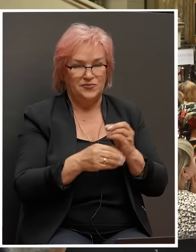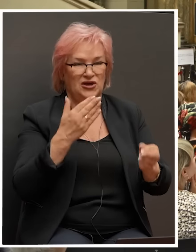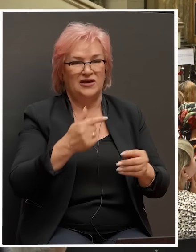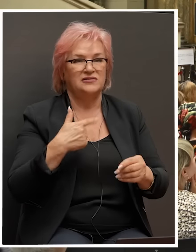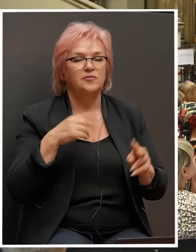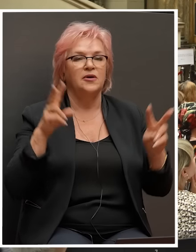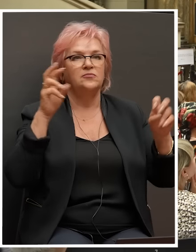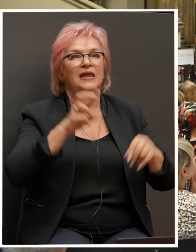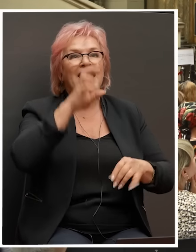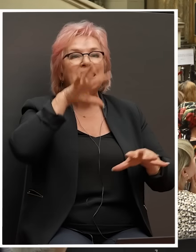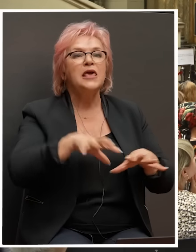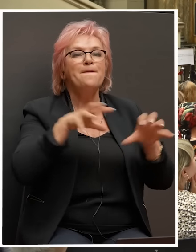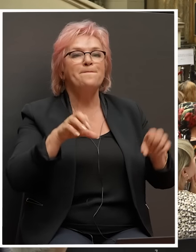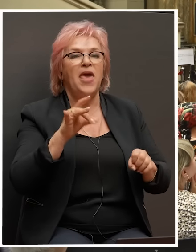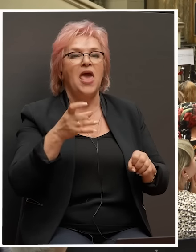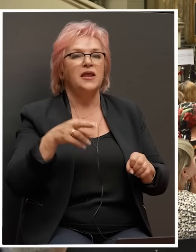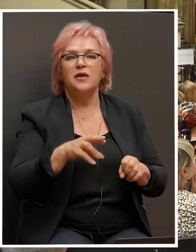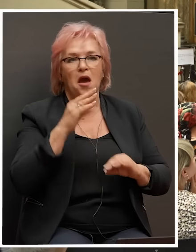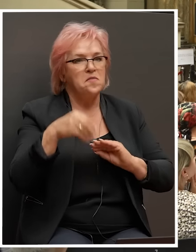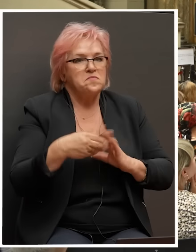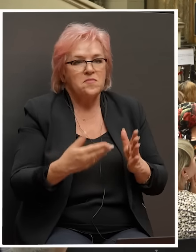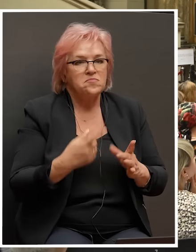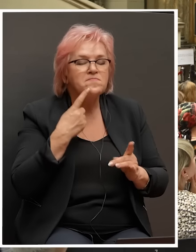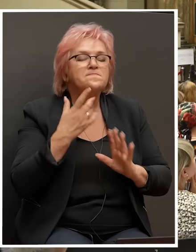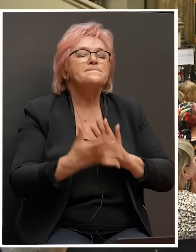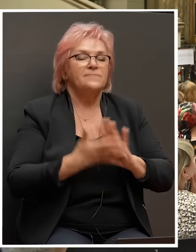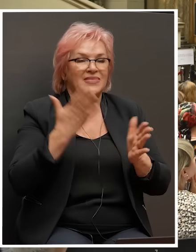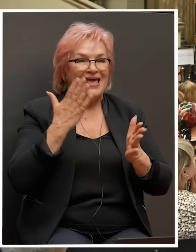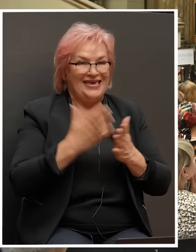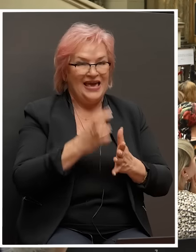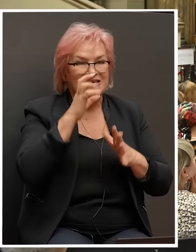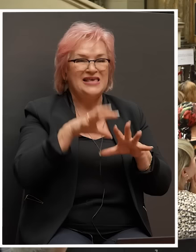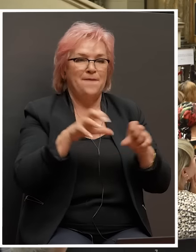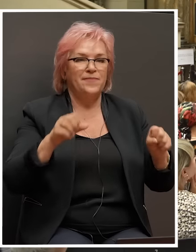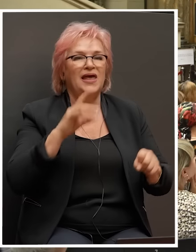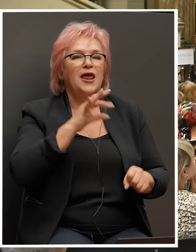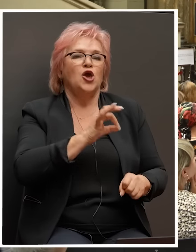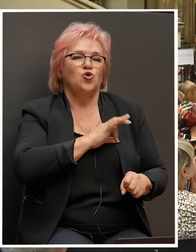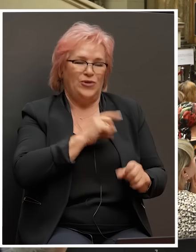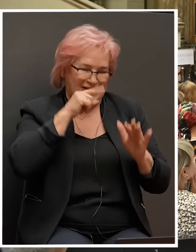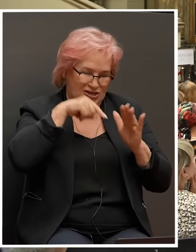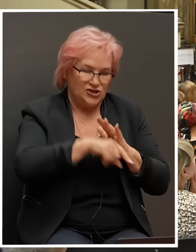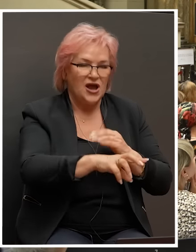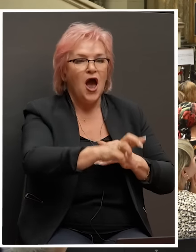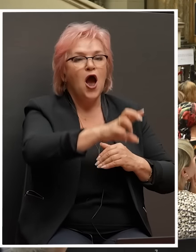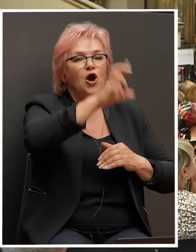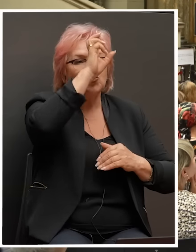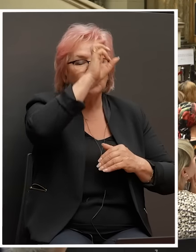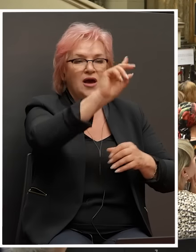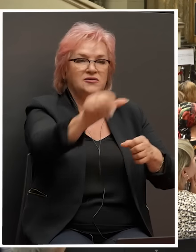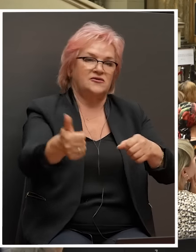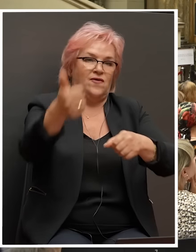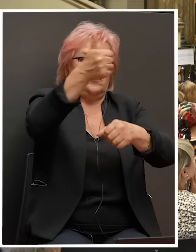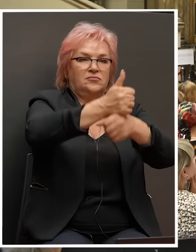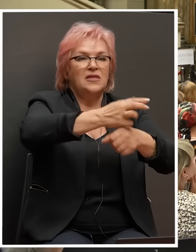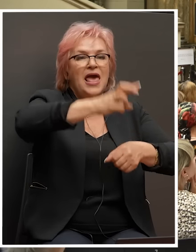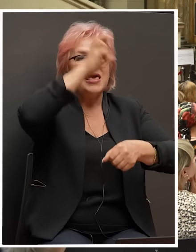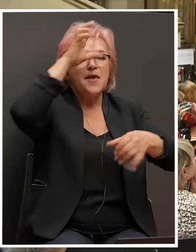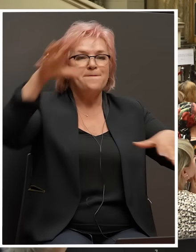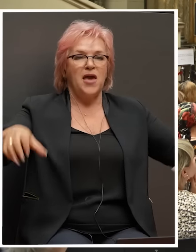с вами термин «империя», то мы с вами довольно быстро выясним, что есть империя в юридическом смысле этого слова, то есть государственное образование, во главе которого стоит